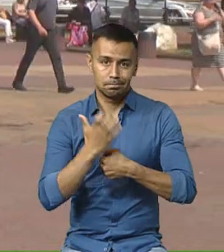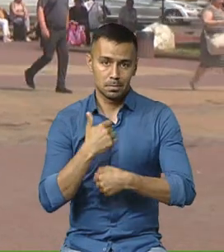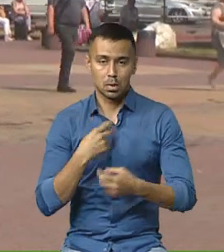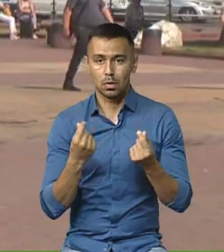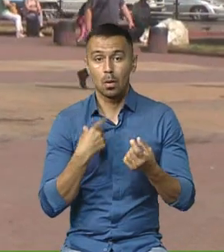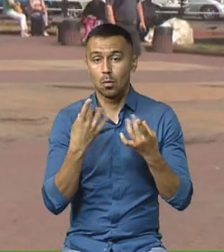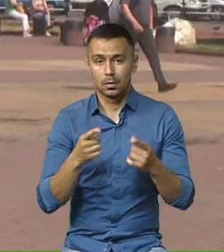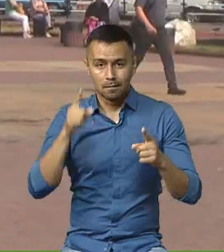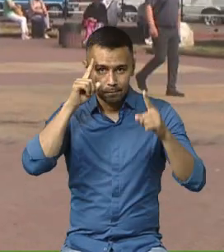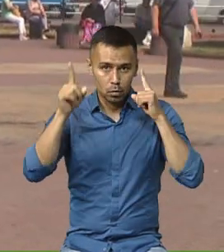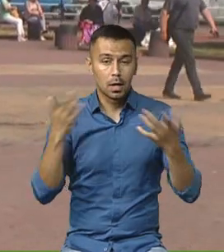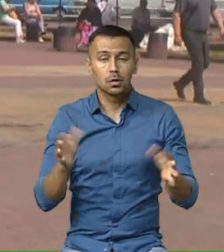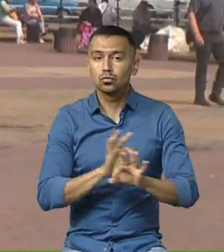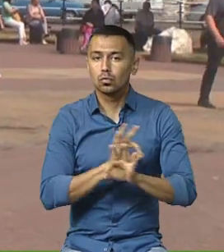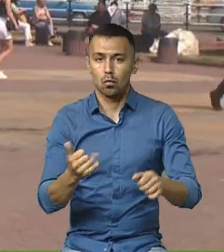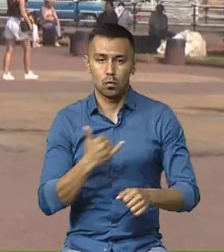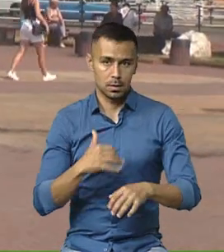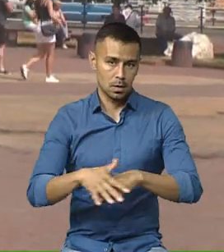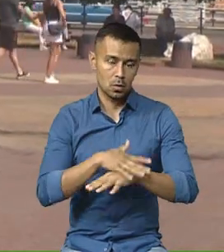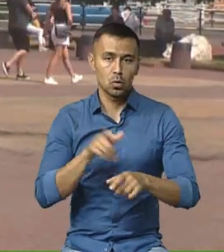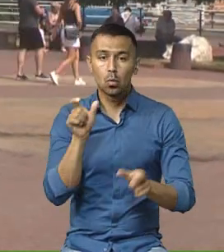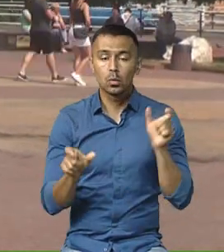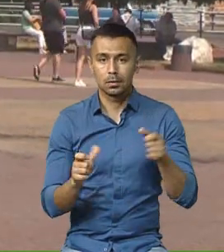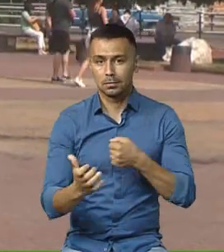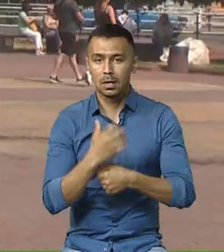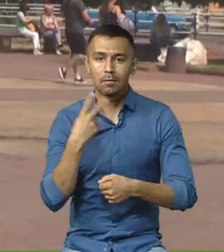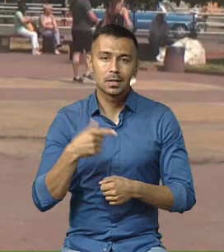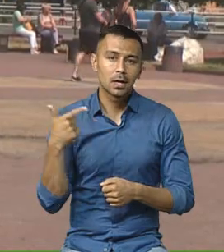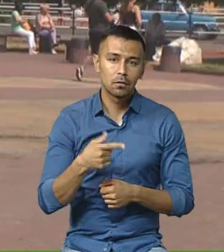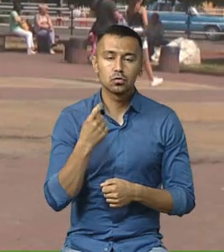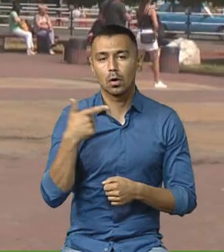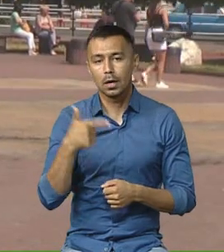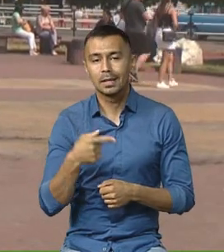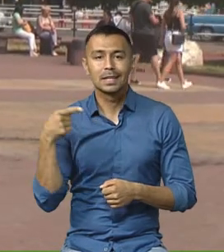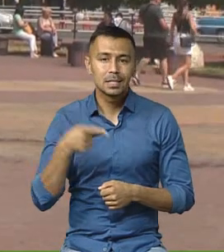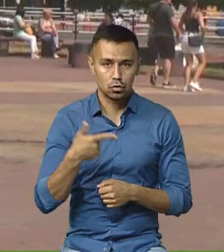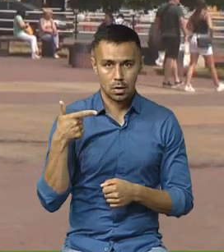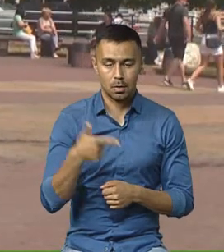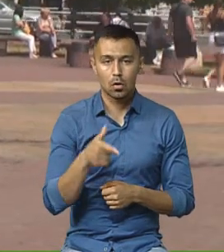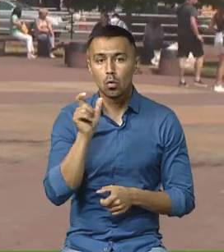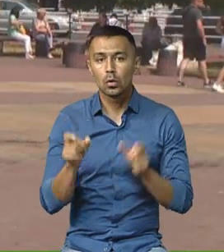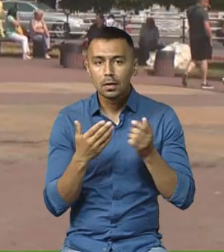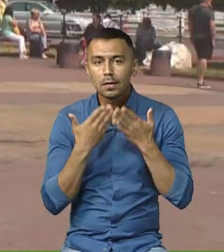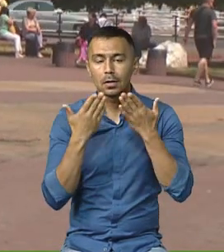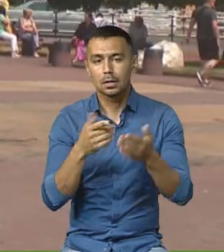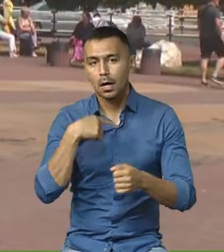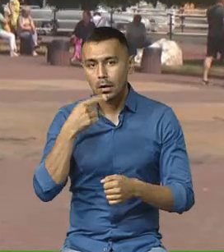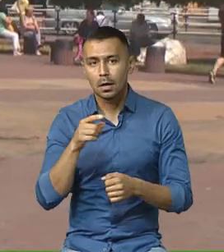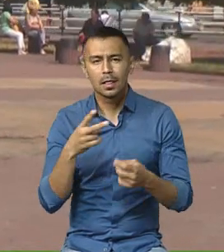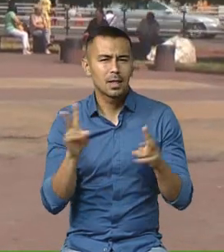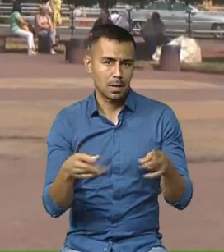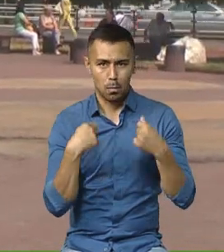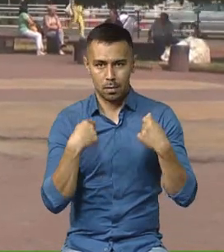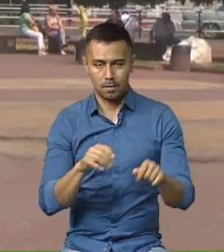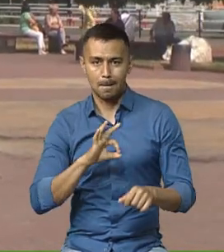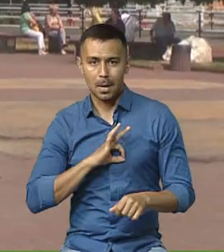Я просто в шоці, який чудовий в нас народ. Люди надсилають і по 20 гривень, і по 100, і по 1000. Люди звертаються, кажуть, не продавай